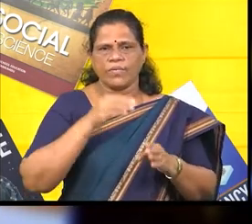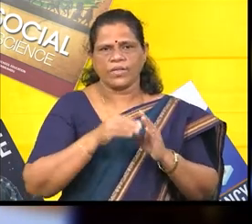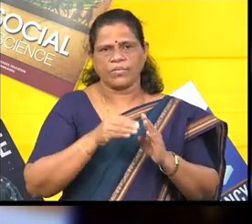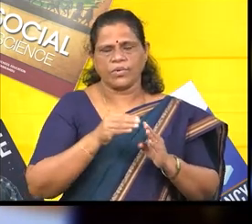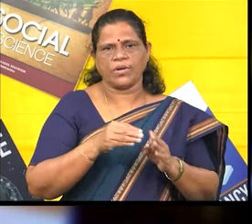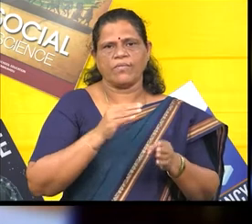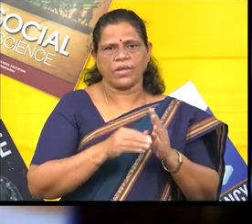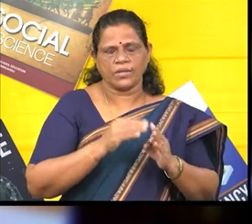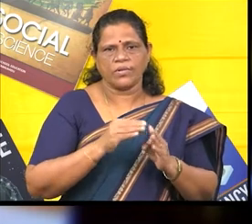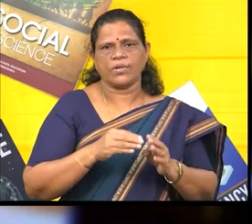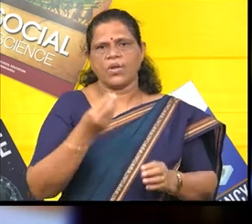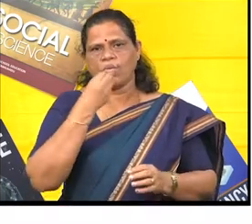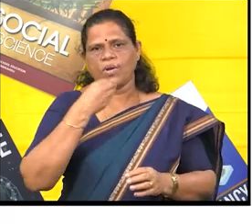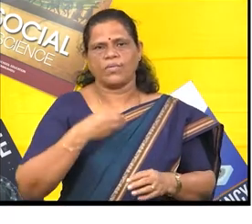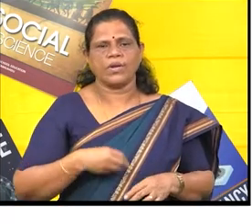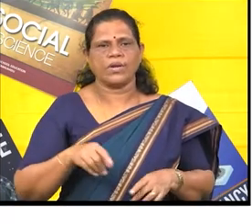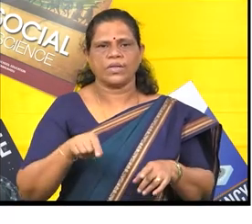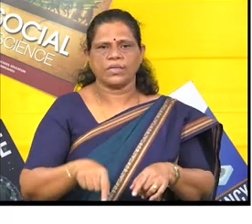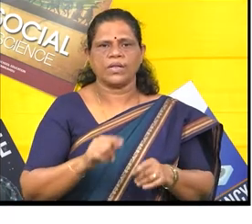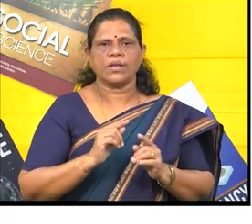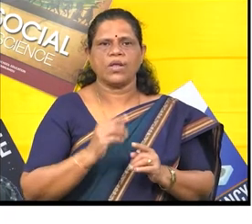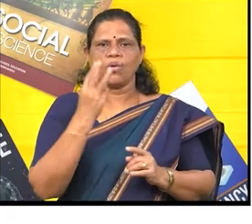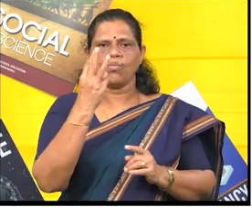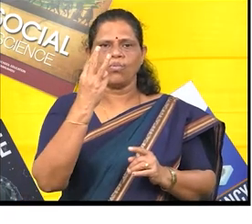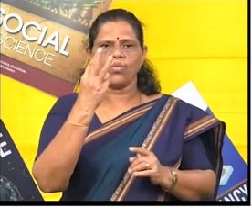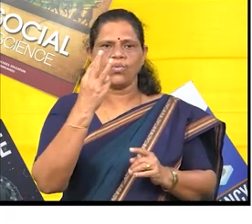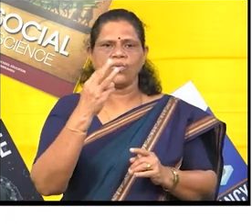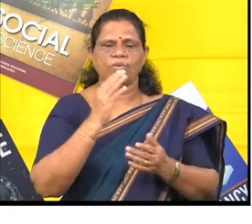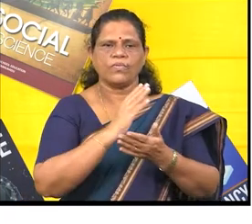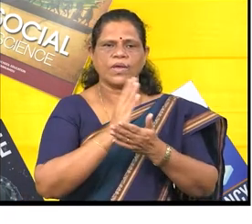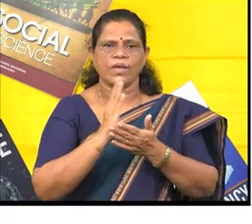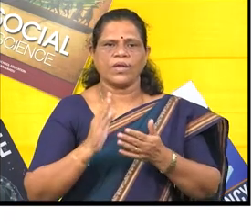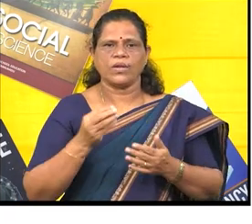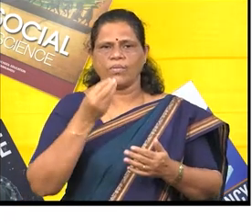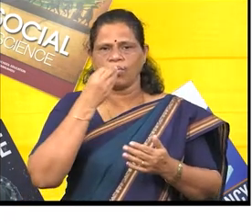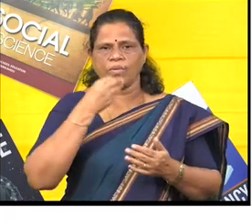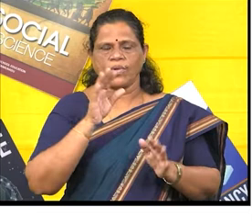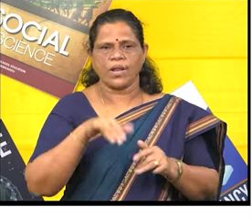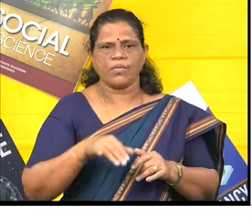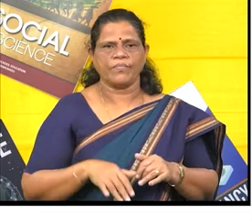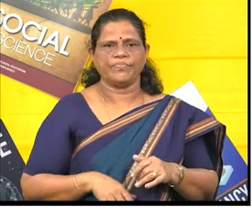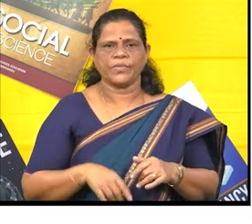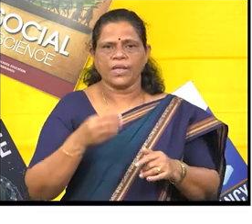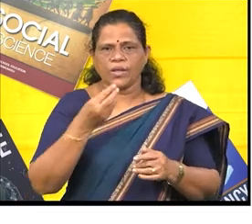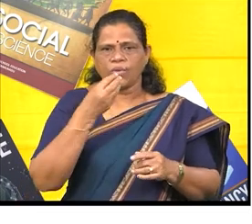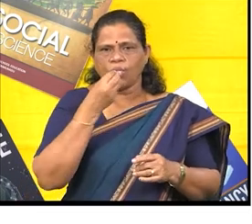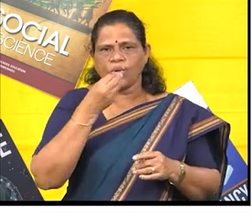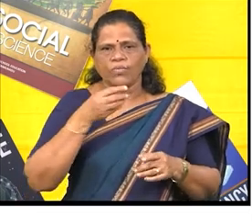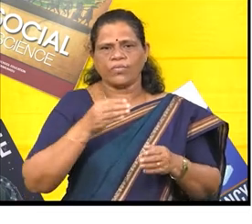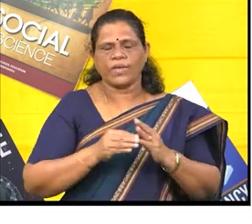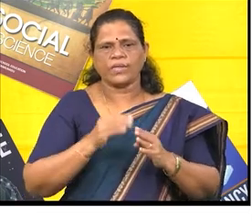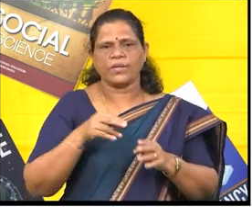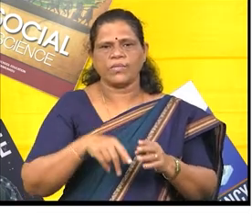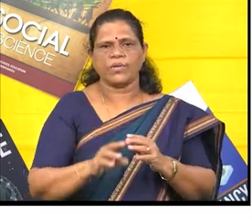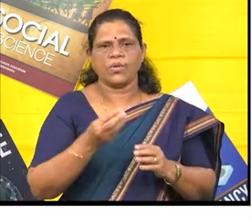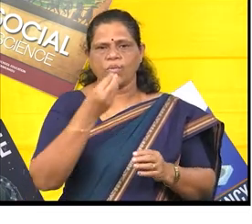உணவுகள் தான் வேதிப்பொருட்கள் நாம் சொல்லுவோம். இதில் மூன்று வகையான உணவுகள் இருக்குது. அந்த உணவுப் பொருட்கள், இந்த உணவு வேதியியலை